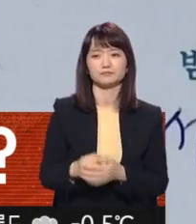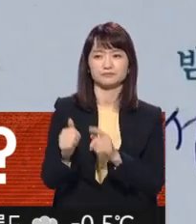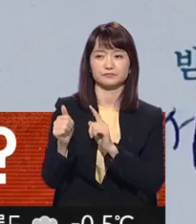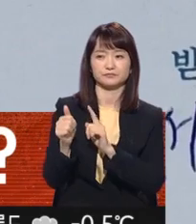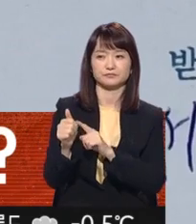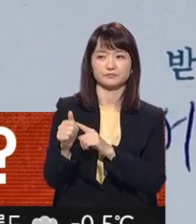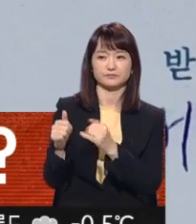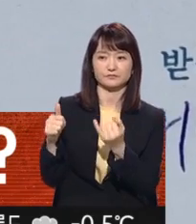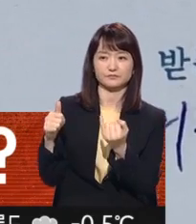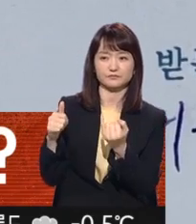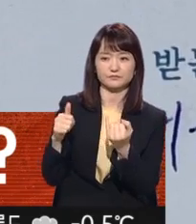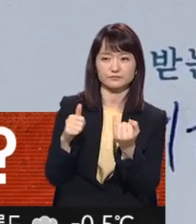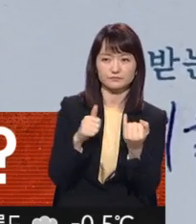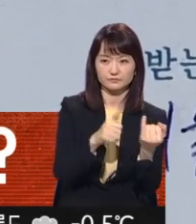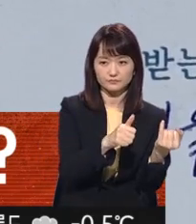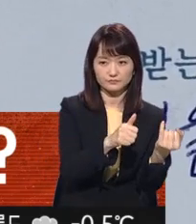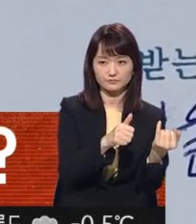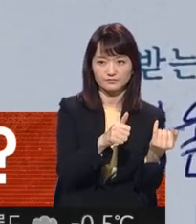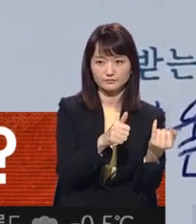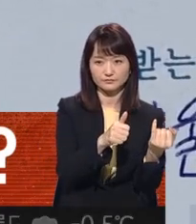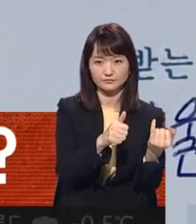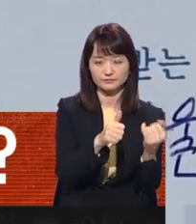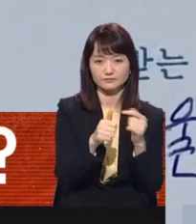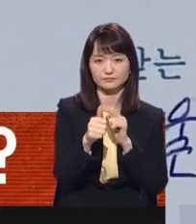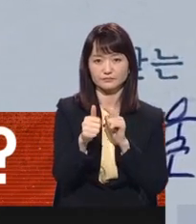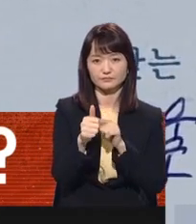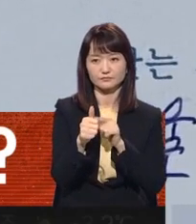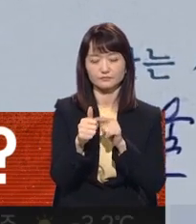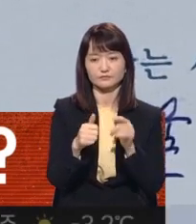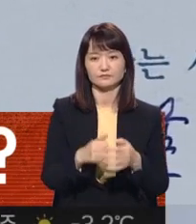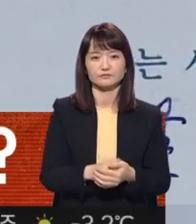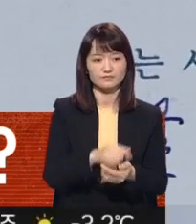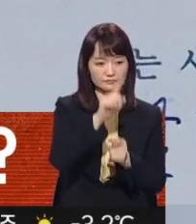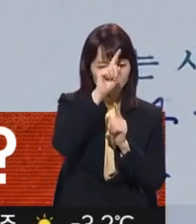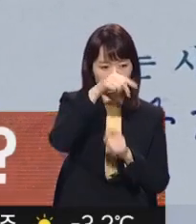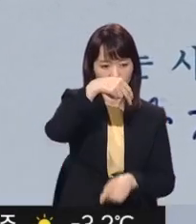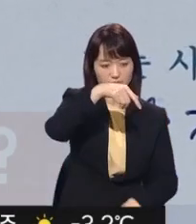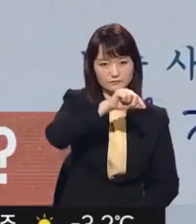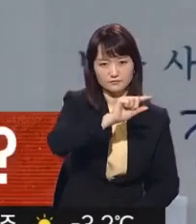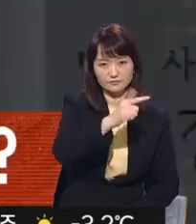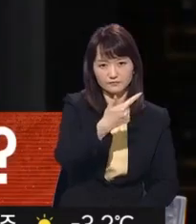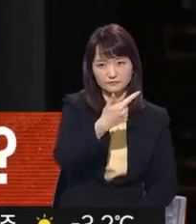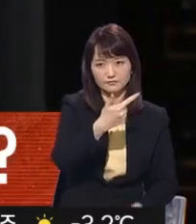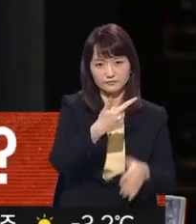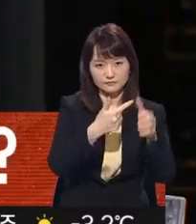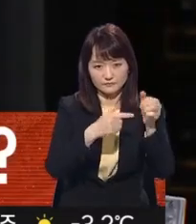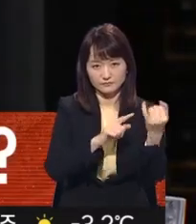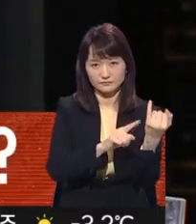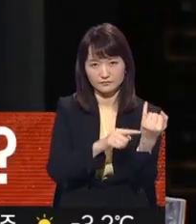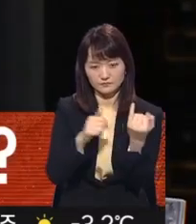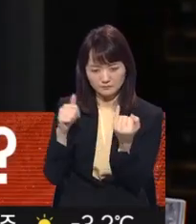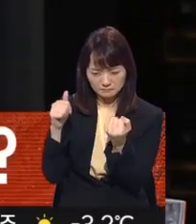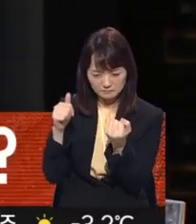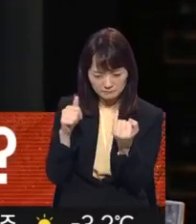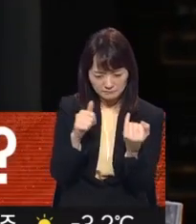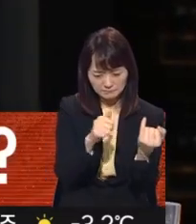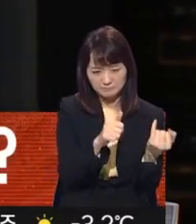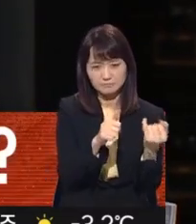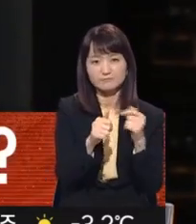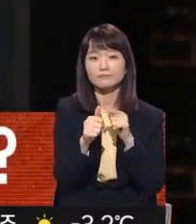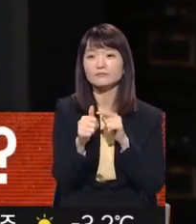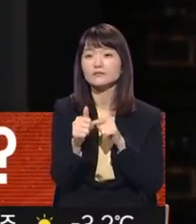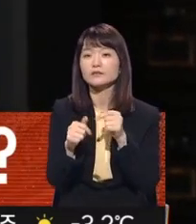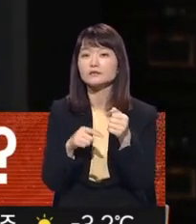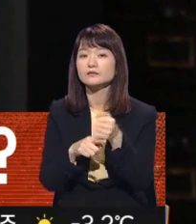스토킹 스토커였어요이 수준 원장을 상대로 스토킹을 했던 그 이후 시작을 했던